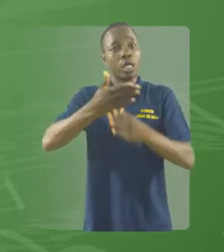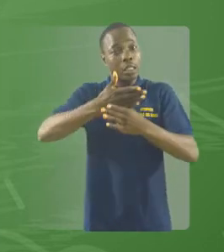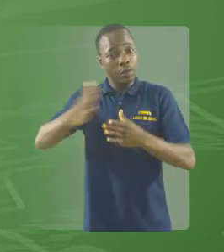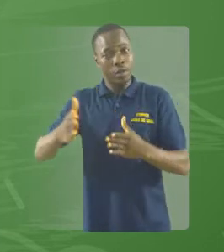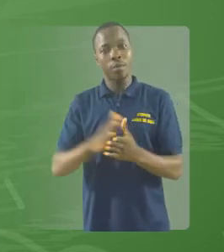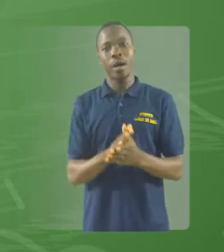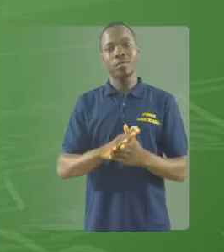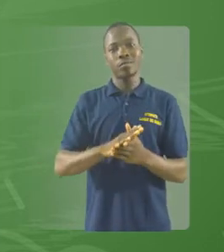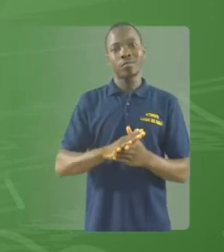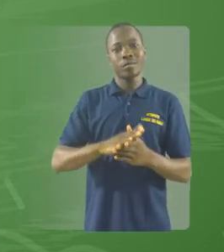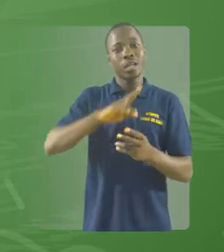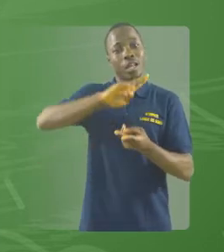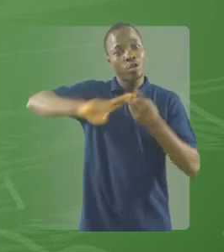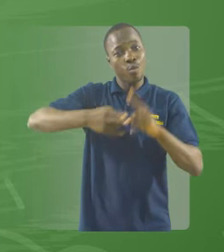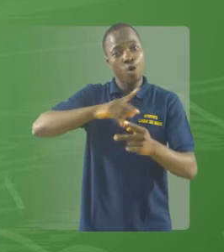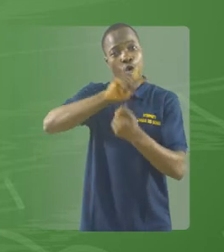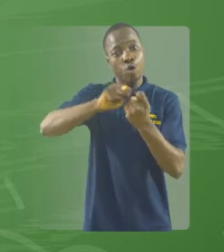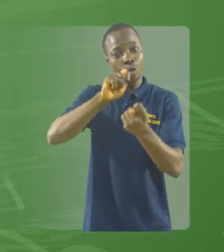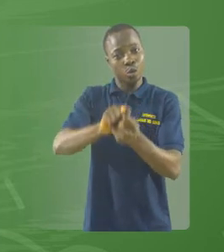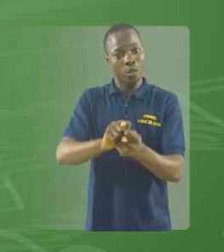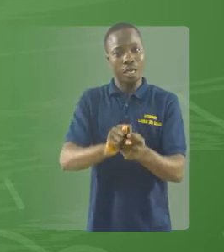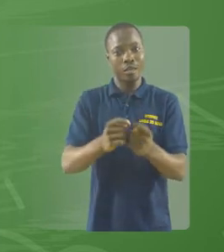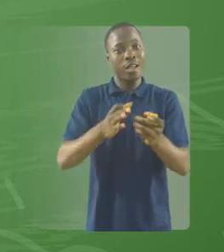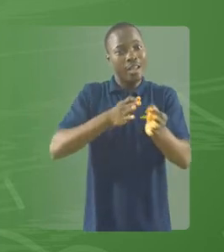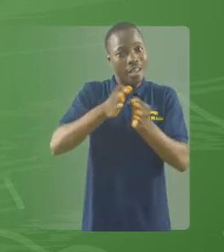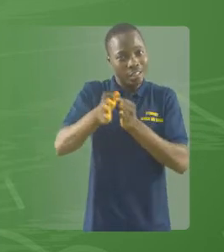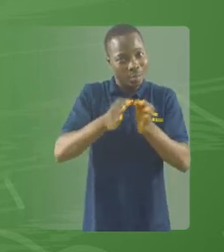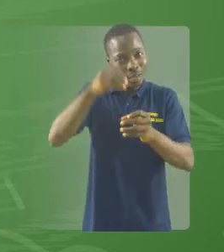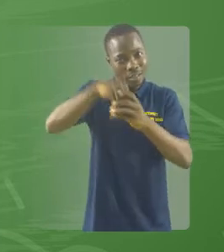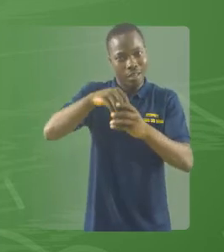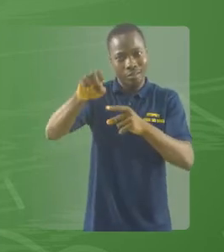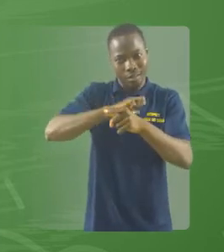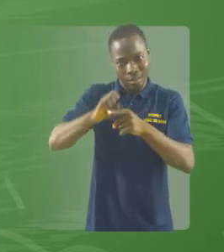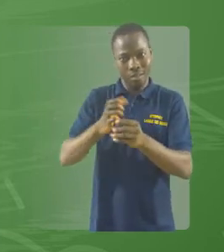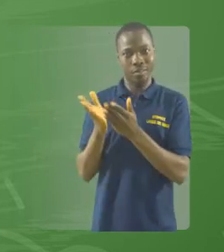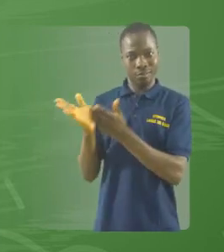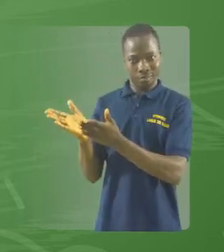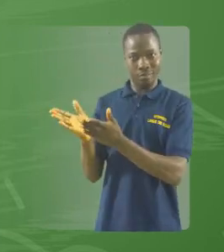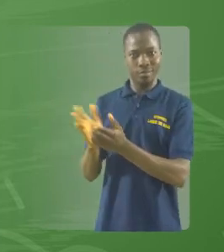total. Nous allons passer à un exercice.